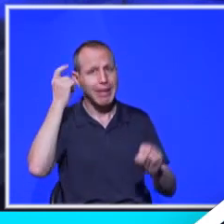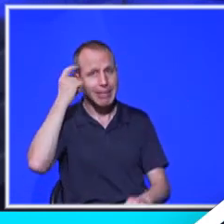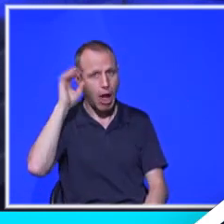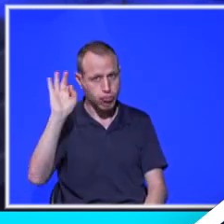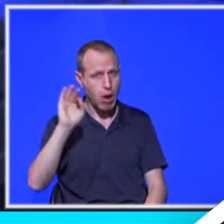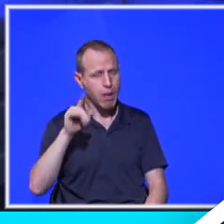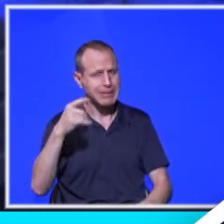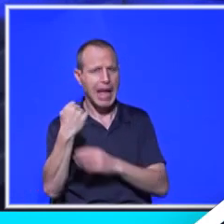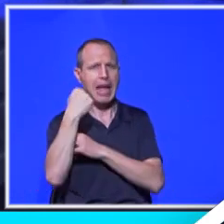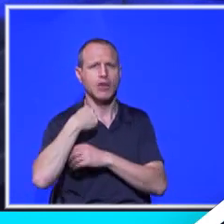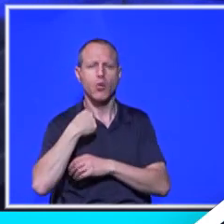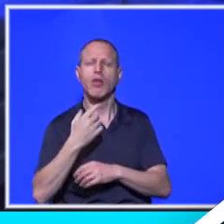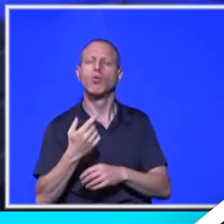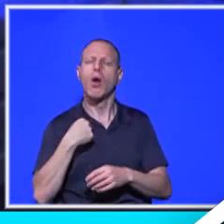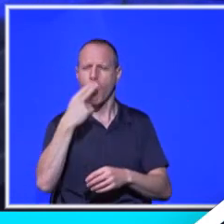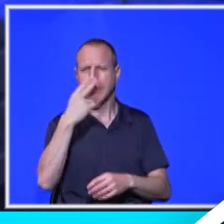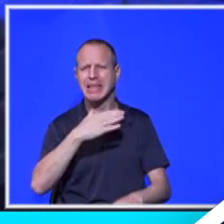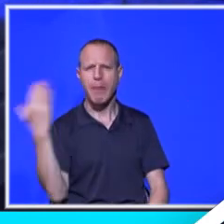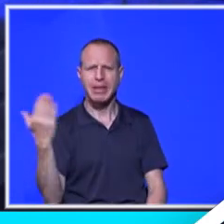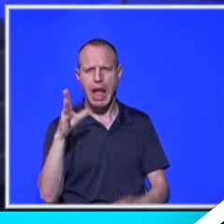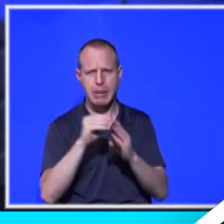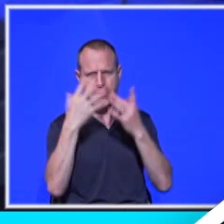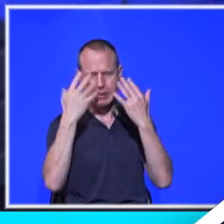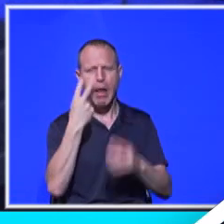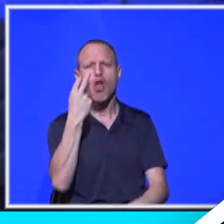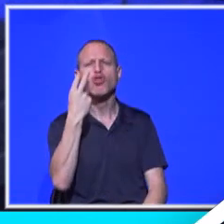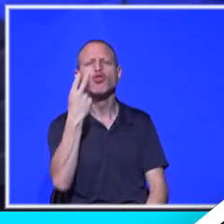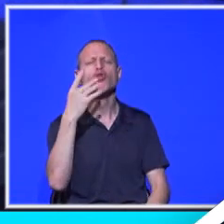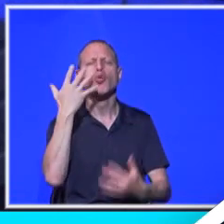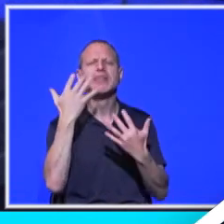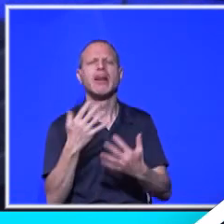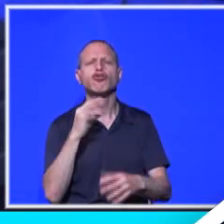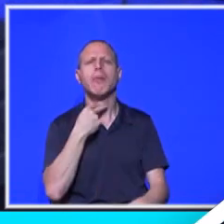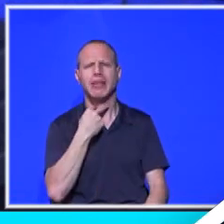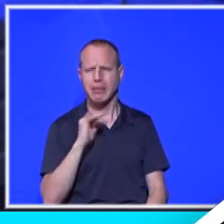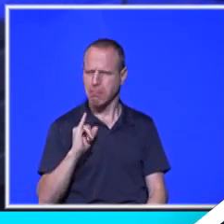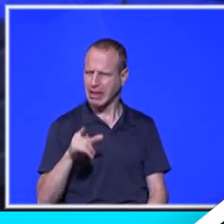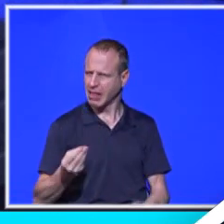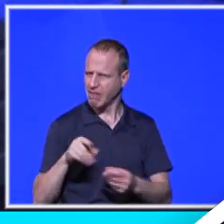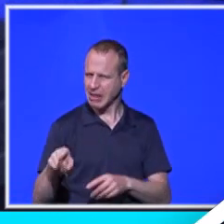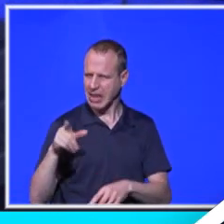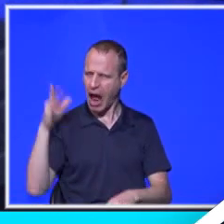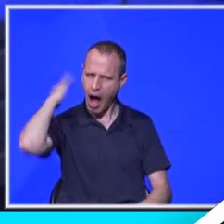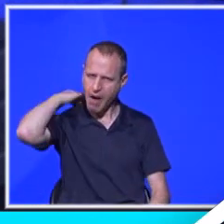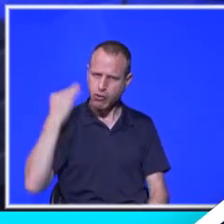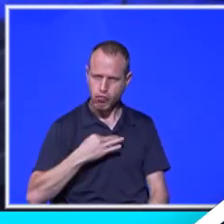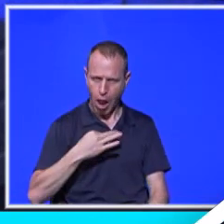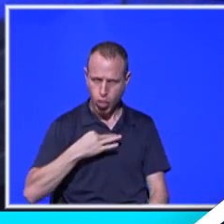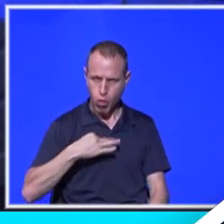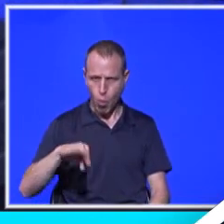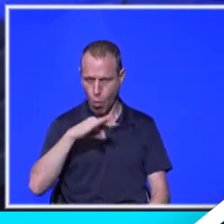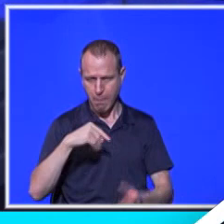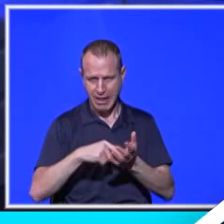אותנו. כשאנחנו רואים את ימינה למשל, עם מספר דו ספרתי של מנדטים, מה זה הדבר הזה? זה על הגב שלנו בגלל התנהלות בעייתית